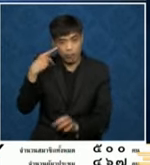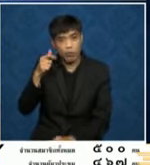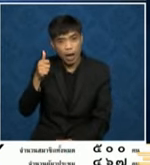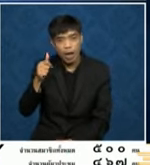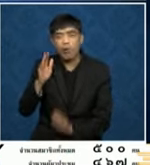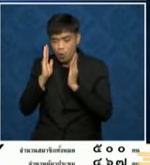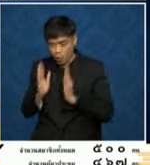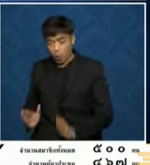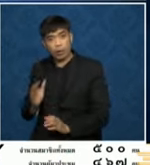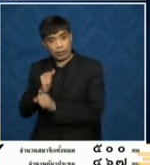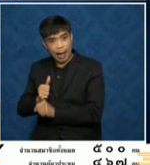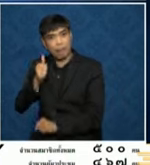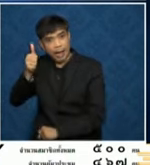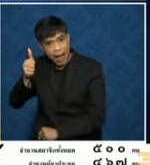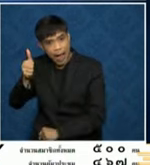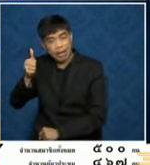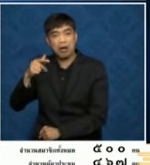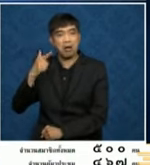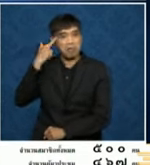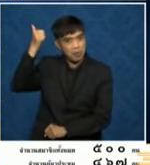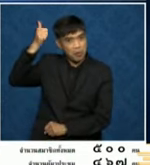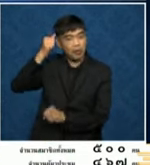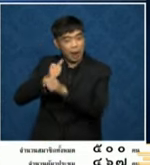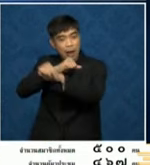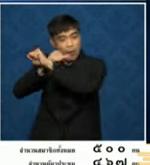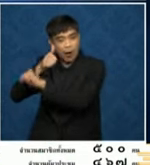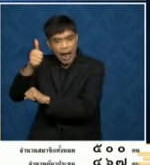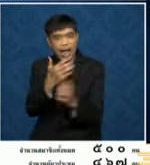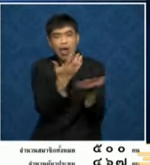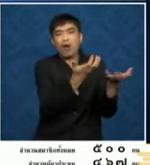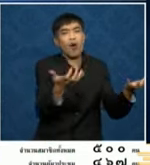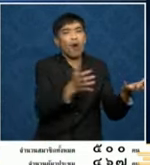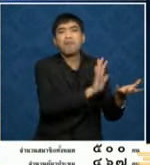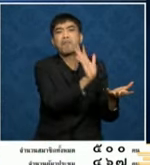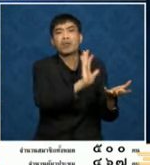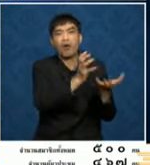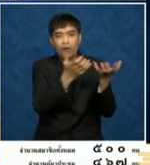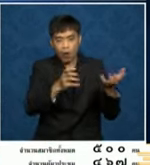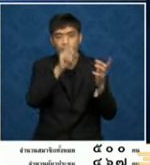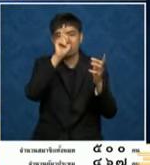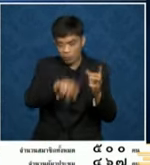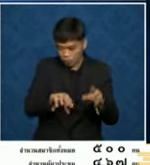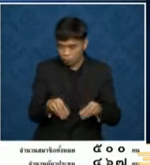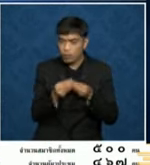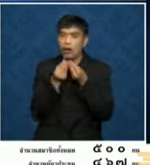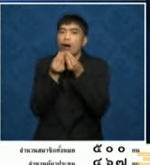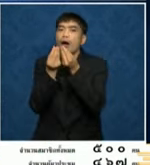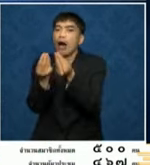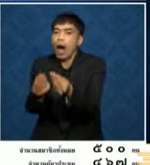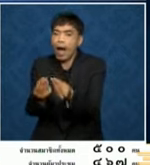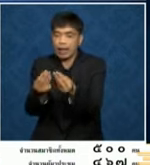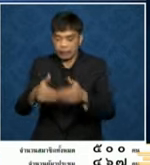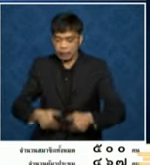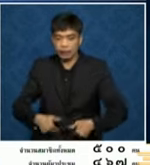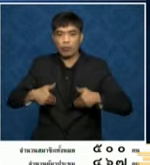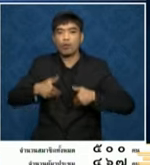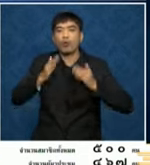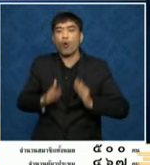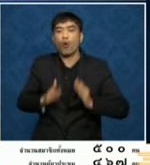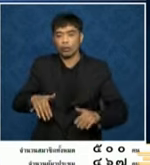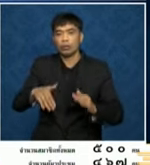ม่จำเป็นต้องเพิ่มความซับซ้อนอย่างที่ดิฉันนำเรียนไปข้างต้นว่าเราต้องคืนความปกติให้กับวิถีชีวิตของผู้คนเรื่